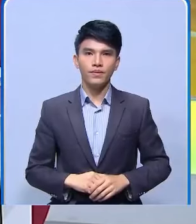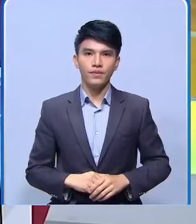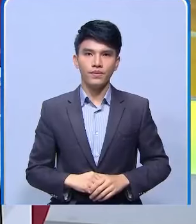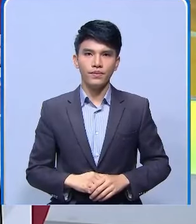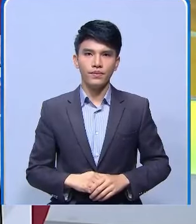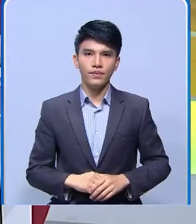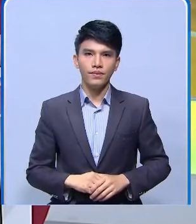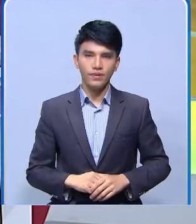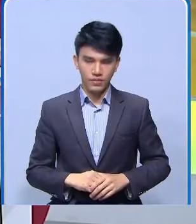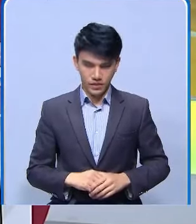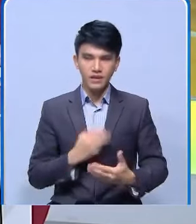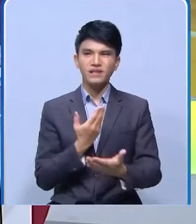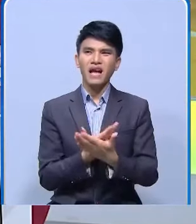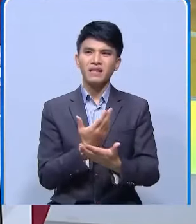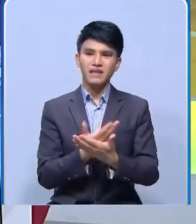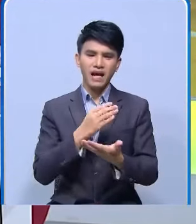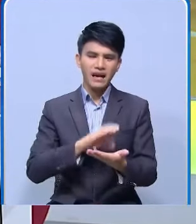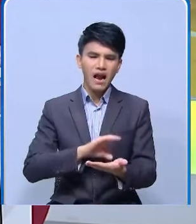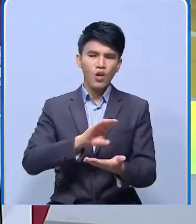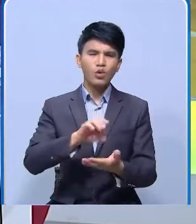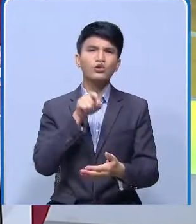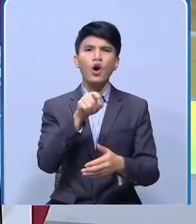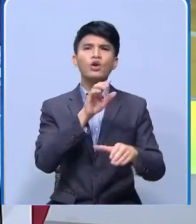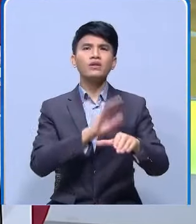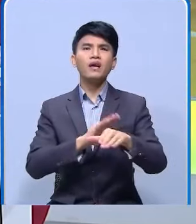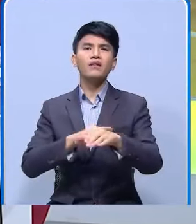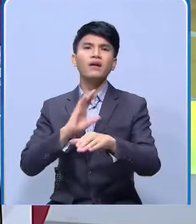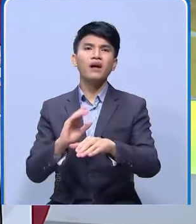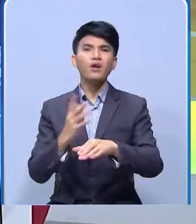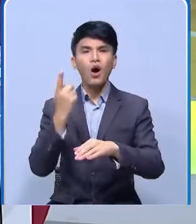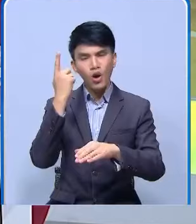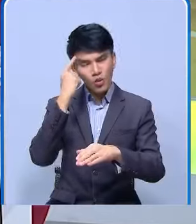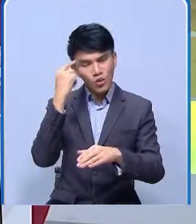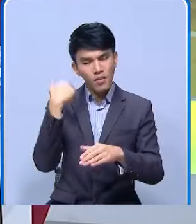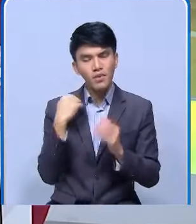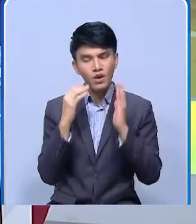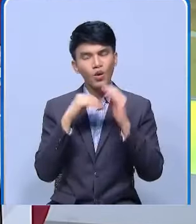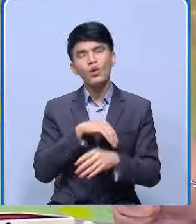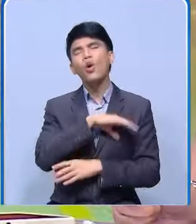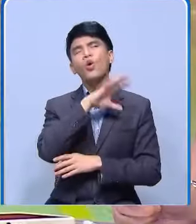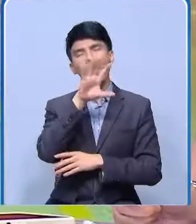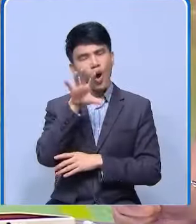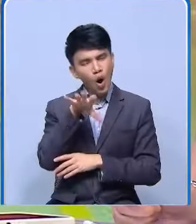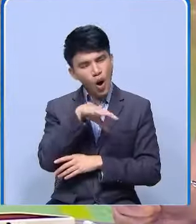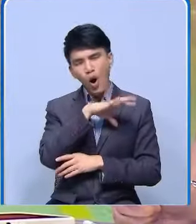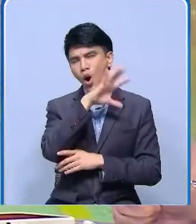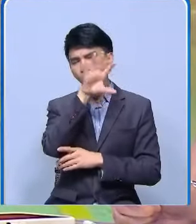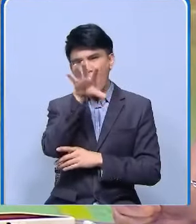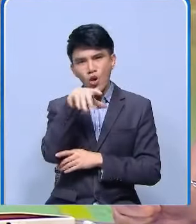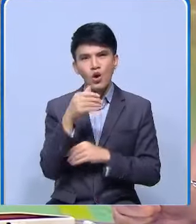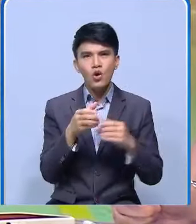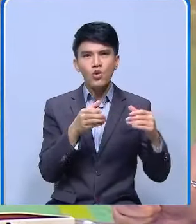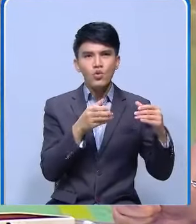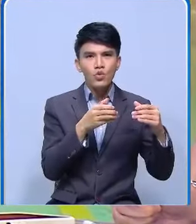พูดถึงเรื่องการลงทุนต้องมาเตือนกันอยู่บ่อยๆคุณผู้ชมครับคุณเชื่อมยแต่ละวันเนี่ยมีเหยื่อหลงเชื่อเนี่ยเป็นจำนวนมากครับก็ไม่จะเป็นกลุ่มน้อง